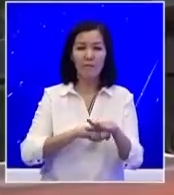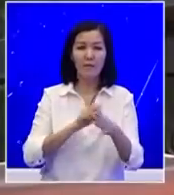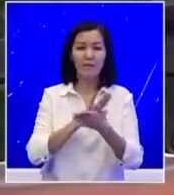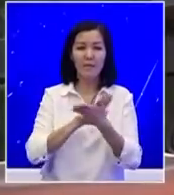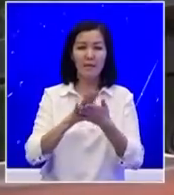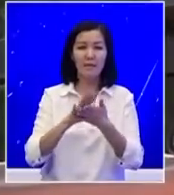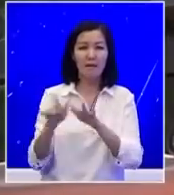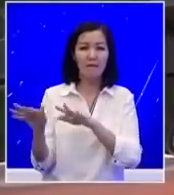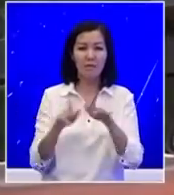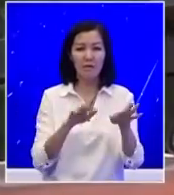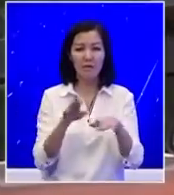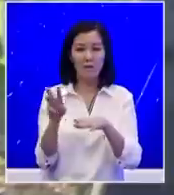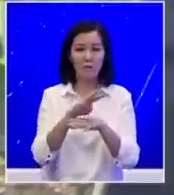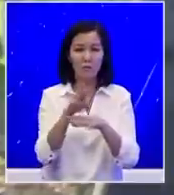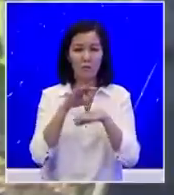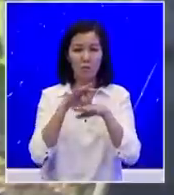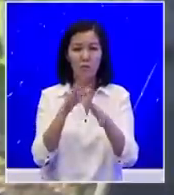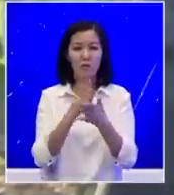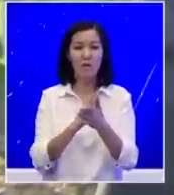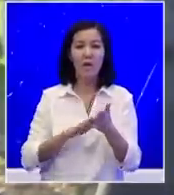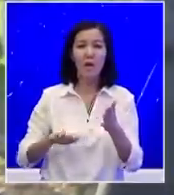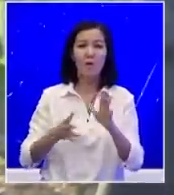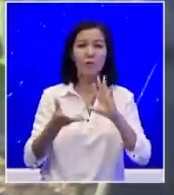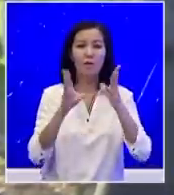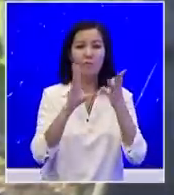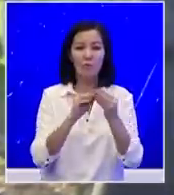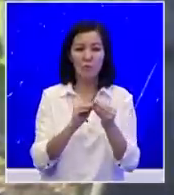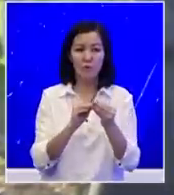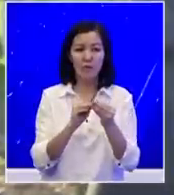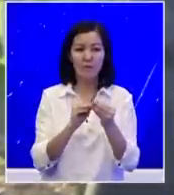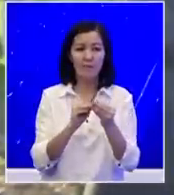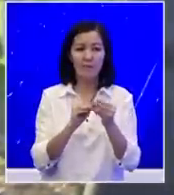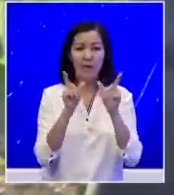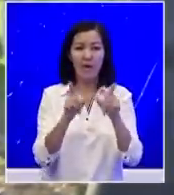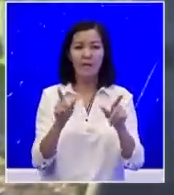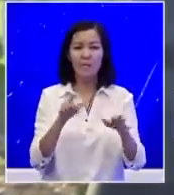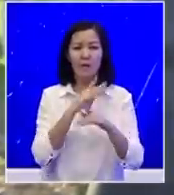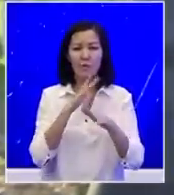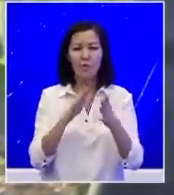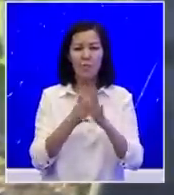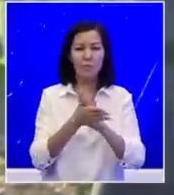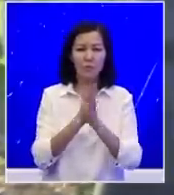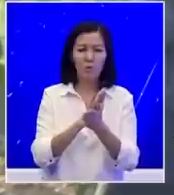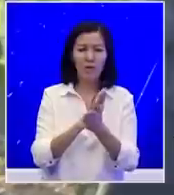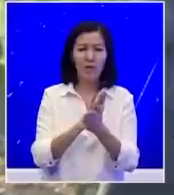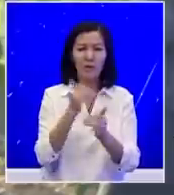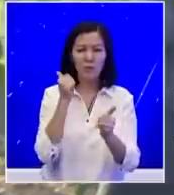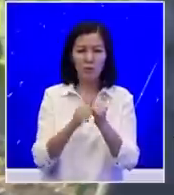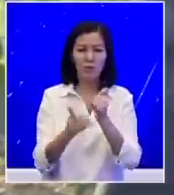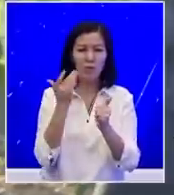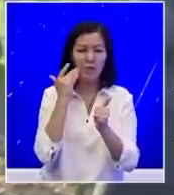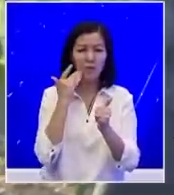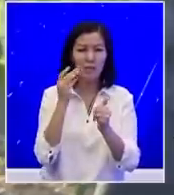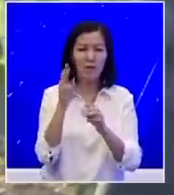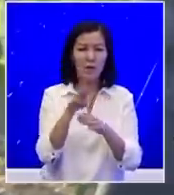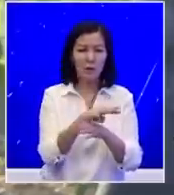санитарлық шараларды жүргізеді. Аудан бойынша адамдар көп шоғырланған жерлерде күнделікті жаңағы